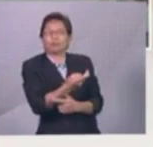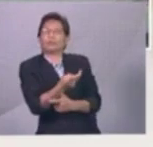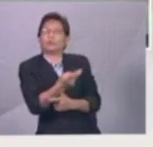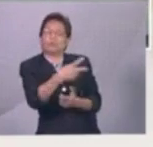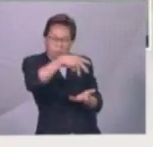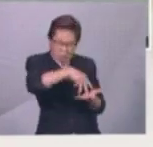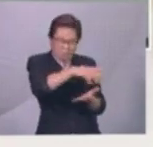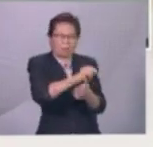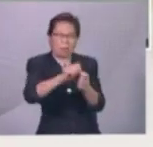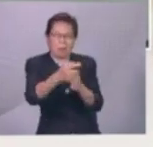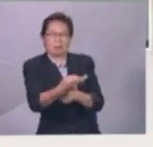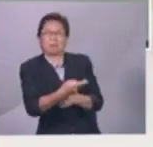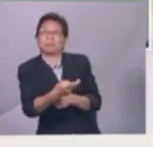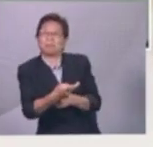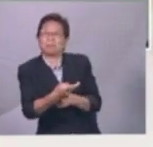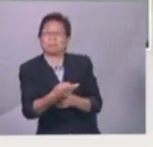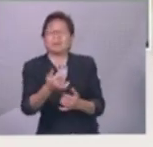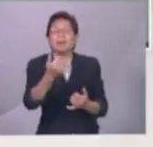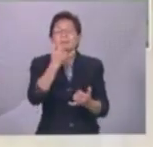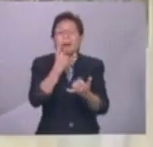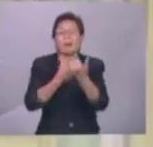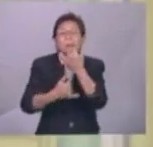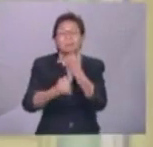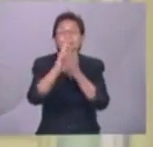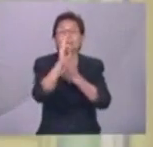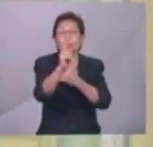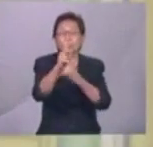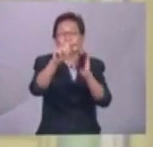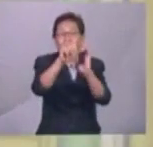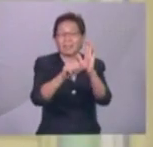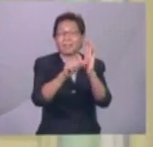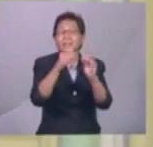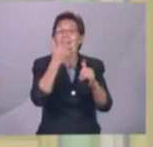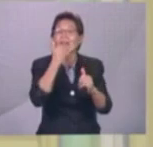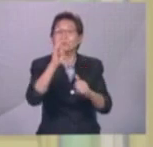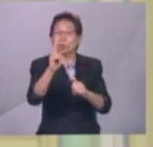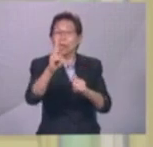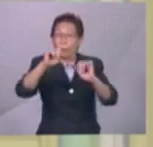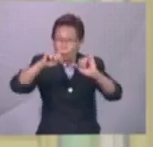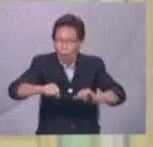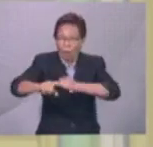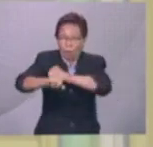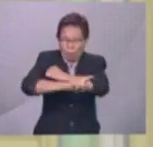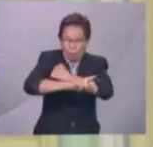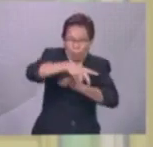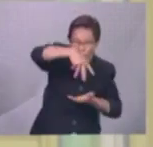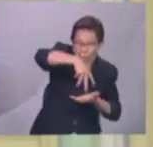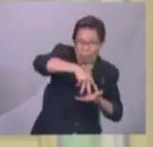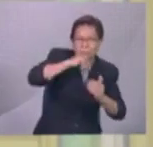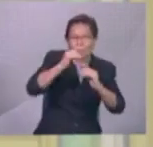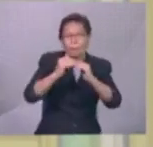sekali. Bagi kesalahan kedua di bawah akta ini, ianya boleh membawa hukuman penjara tidak